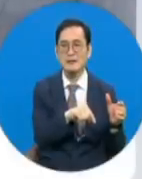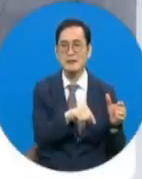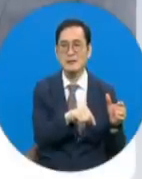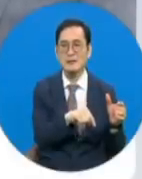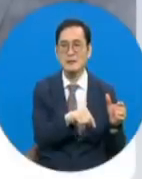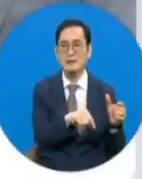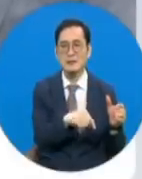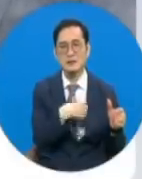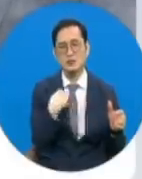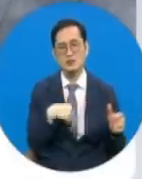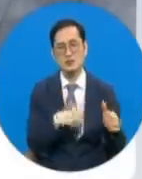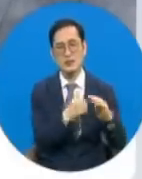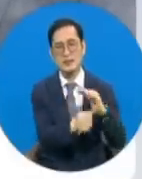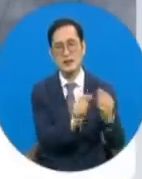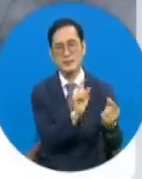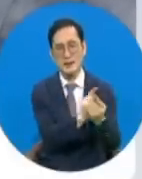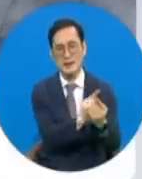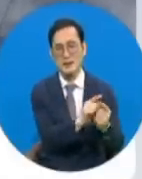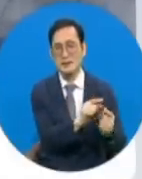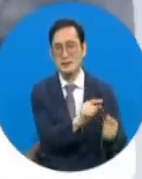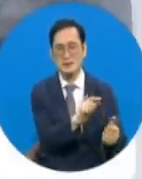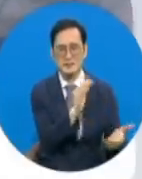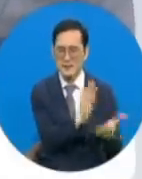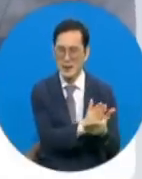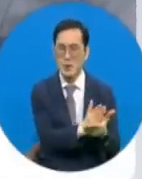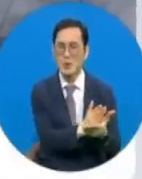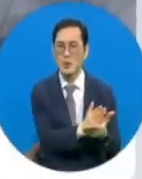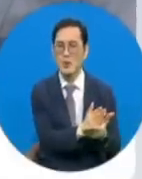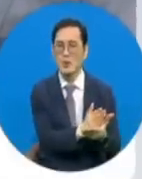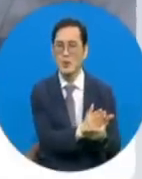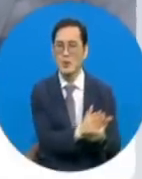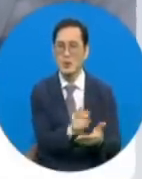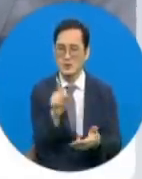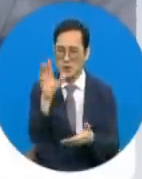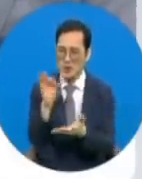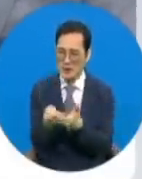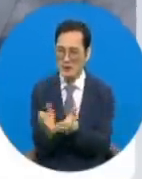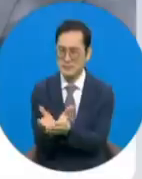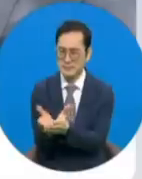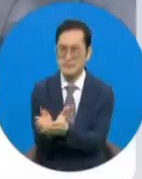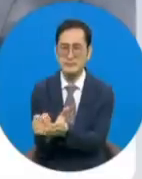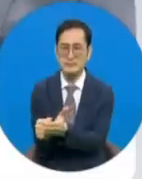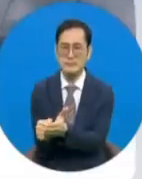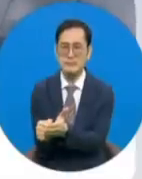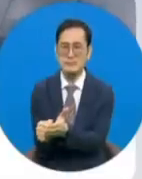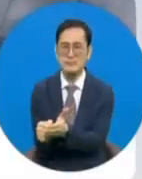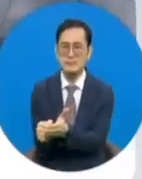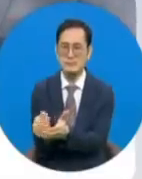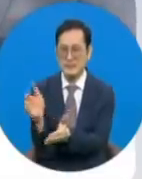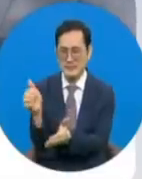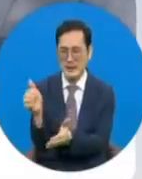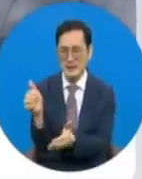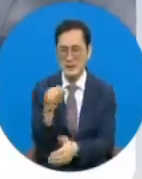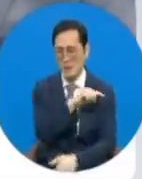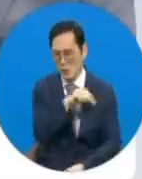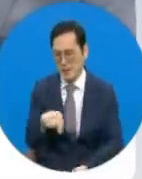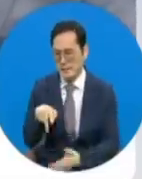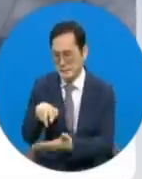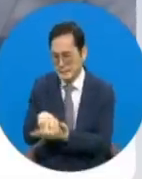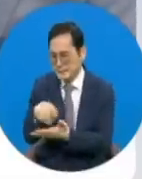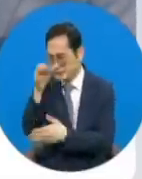말하자면 중국 대사 만나러 가는 그 시간에 천안함 한장과 유족 앞에서 무릎 꿇고